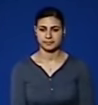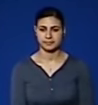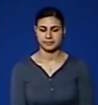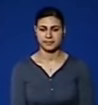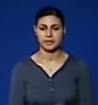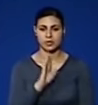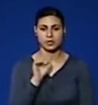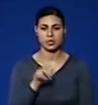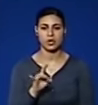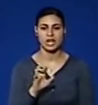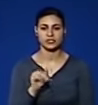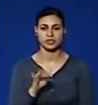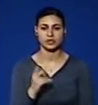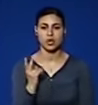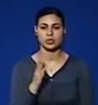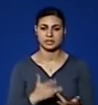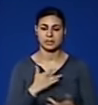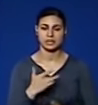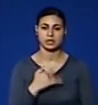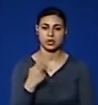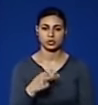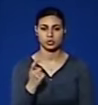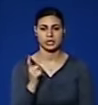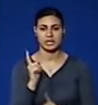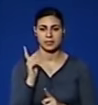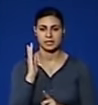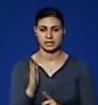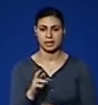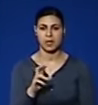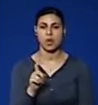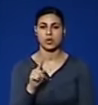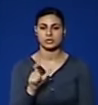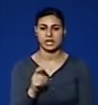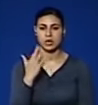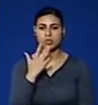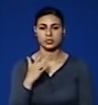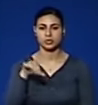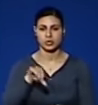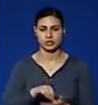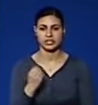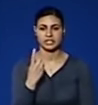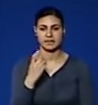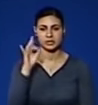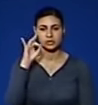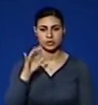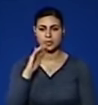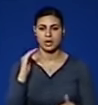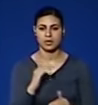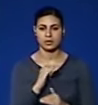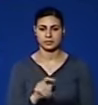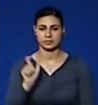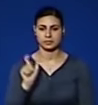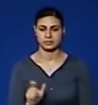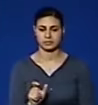ანიტა რაჭველიშვილი ორ საპრემიერო სპექტაკლს 20 აპრილს იმღერებს. დონ ხოზეს პარტიას უცხოეთში მოღვაწე კიდევ ერთი ცნობილი საოპერო